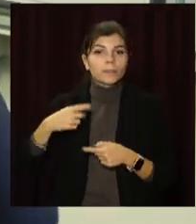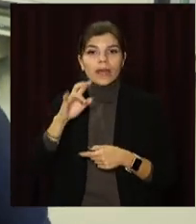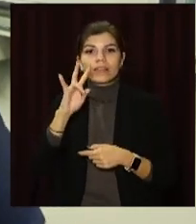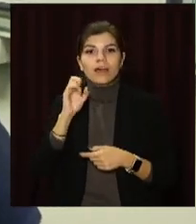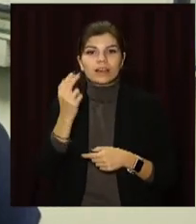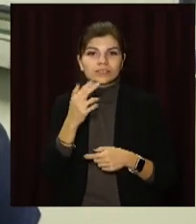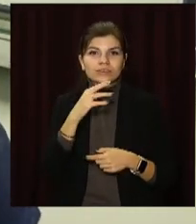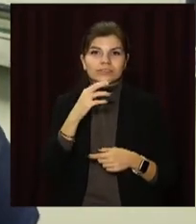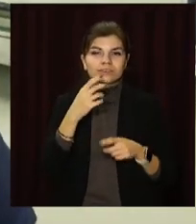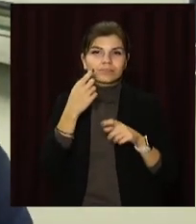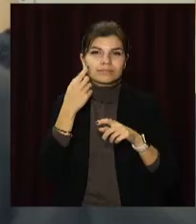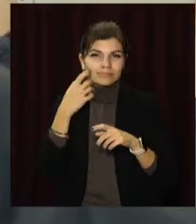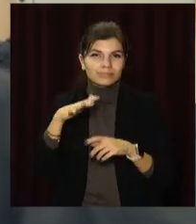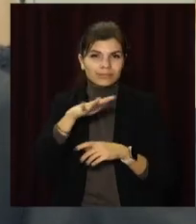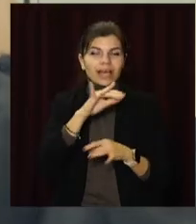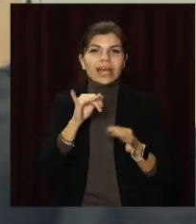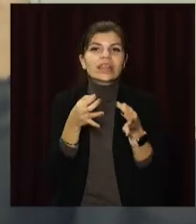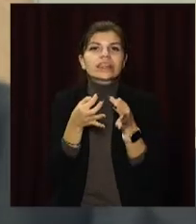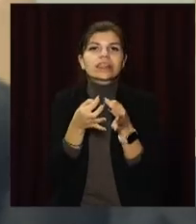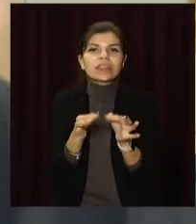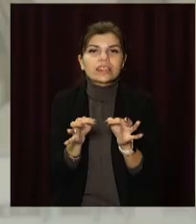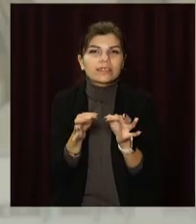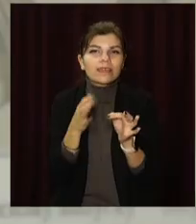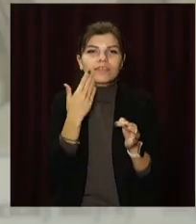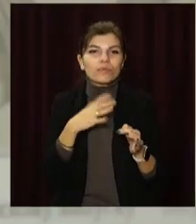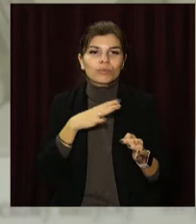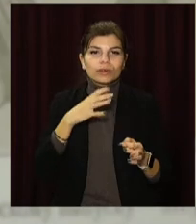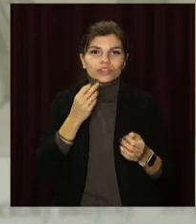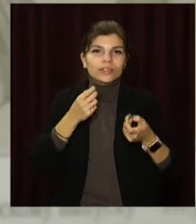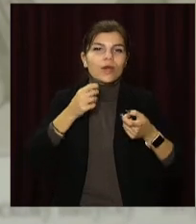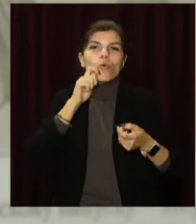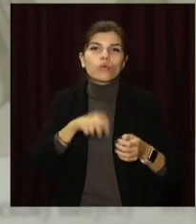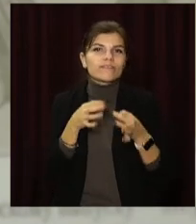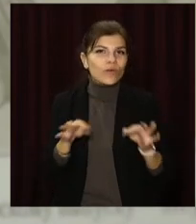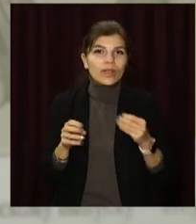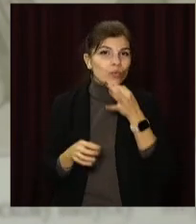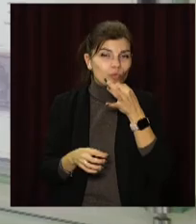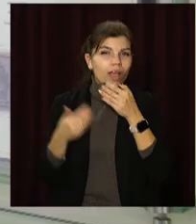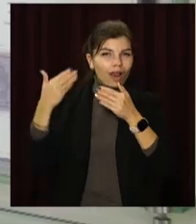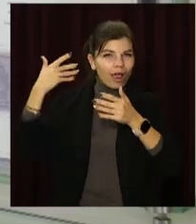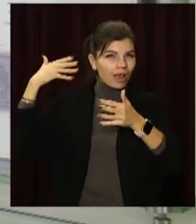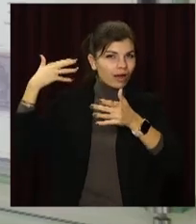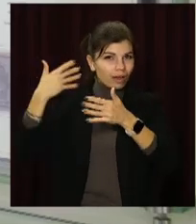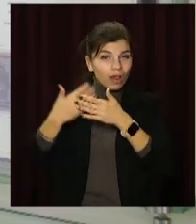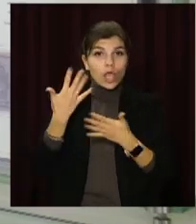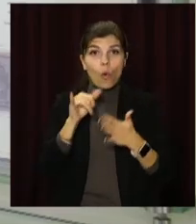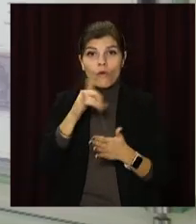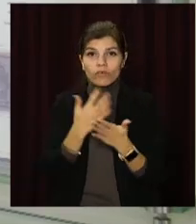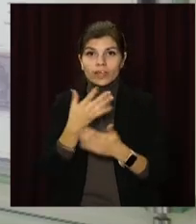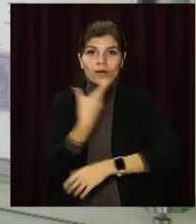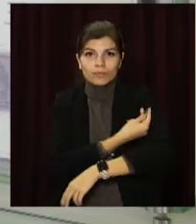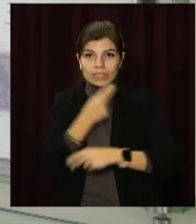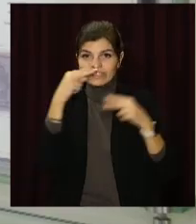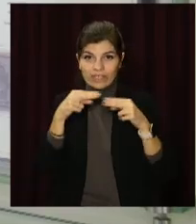нацистської окупації та після здобуття незалежності. Виставка для золотих студентів безкоштовна, але лише за наявності